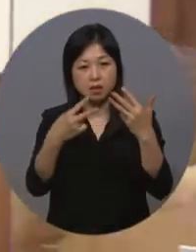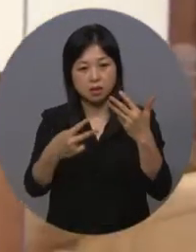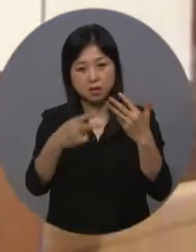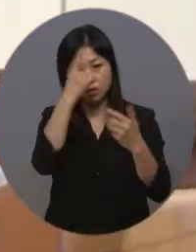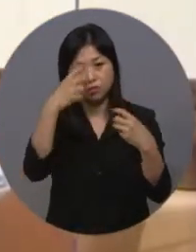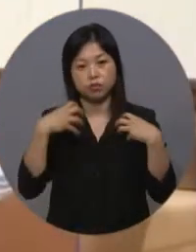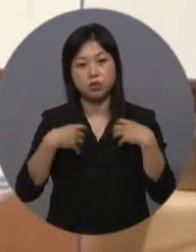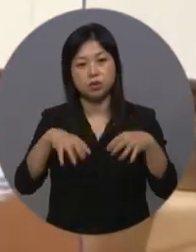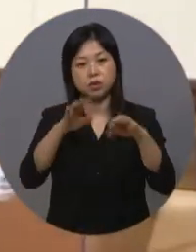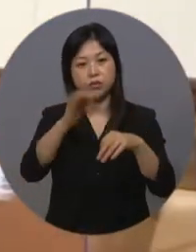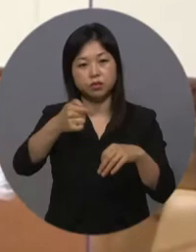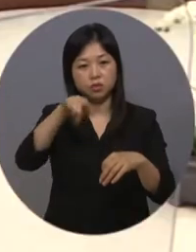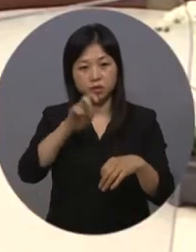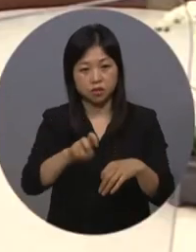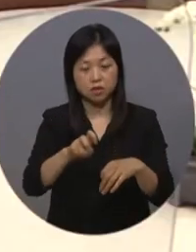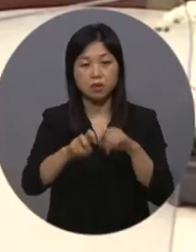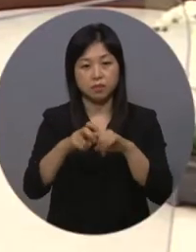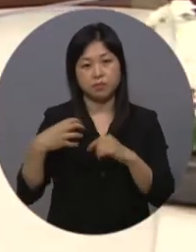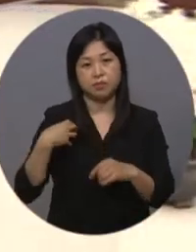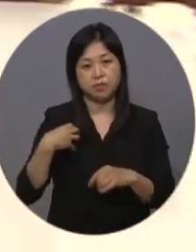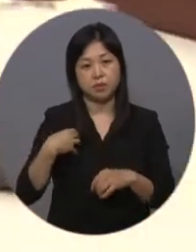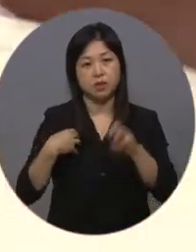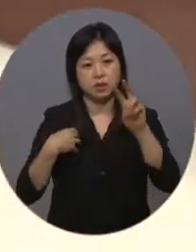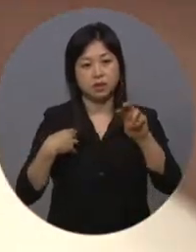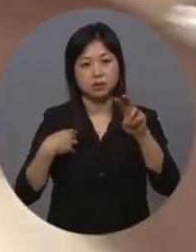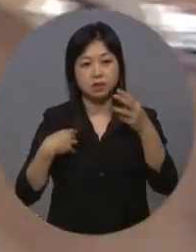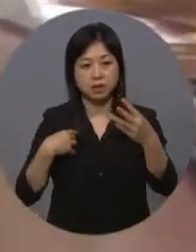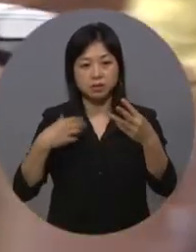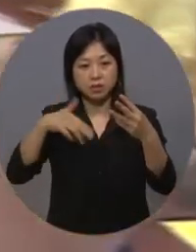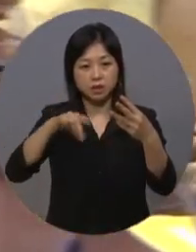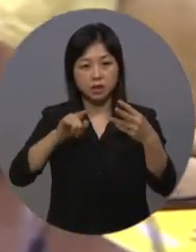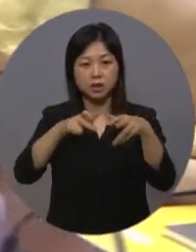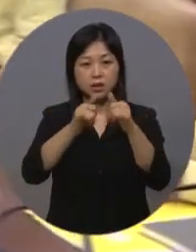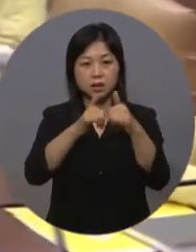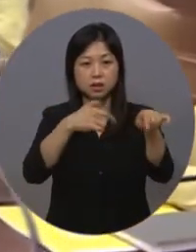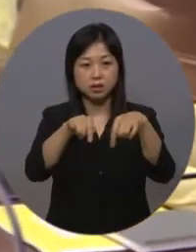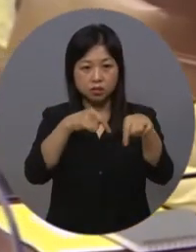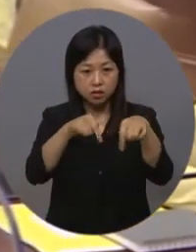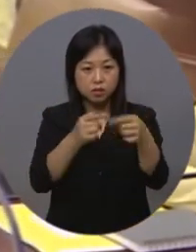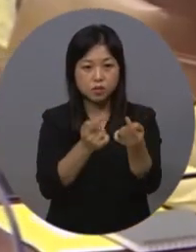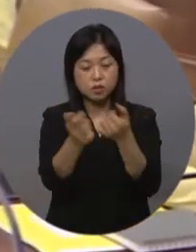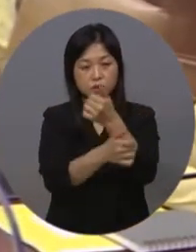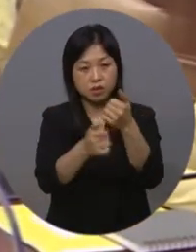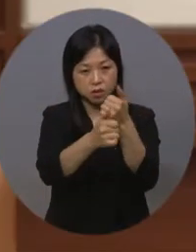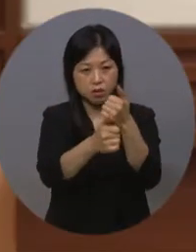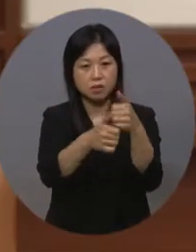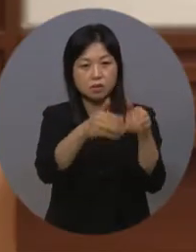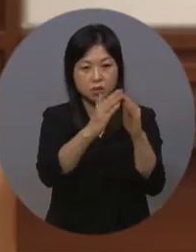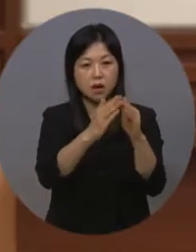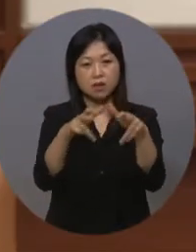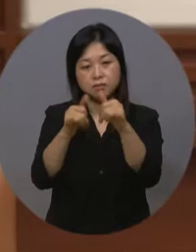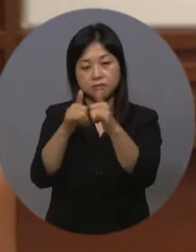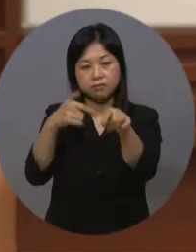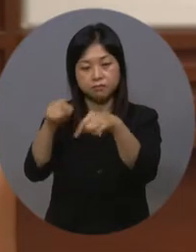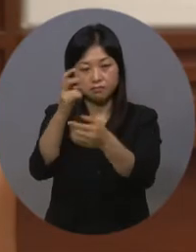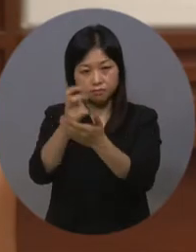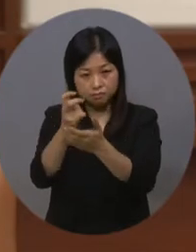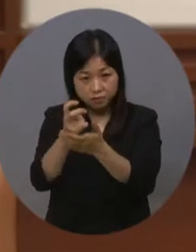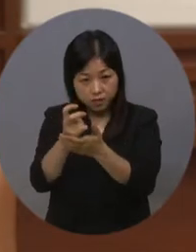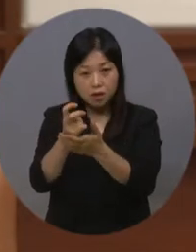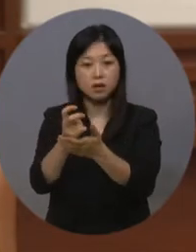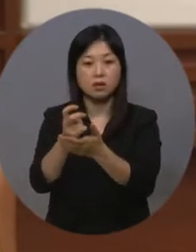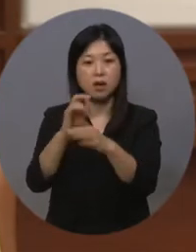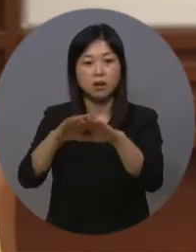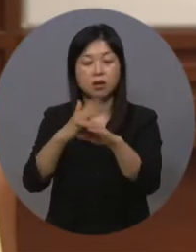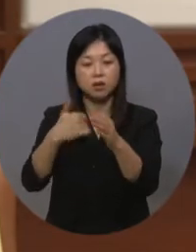김부겸 국무총리 주재로 제23차 장애인 정책조정위원회를 개최하고 장애인 정책 국정과제를 위한 탈시설